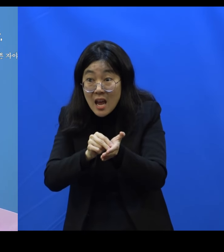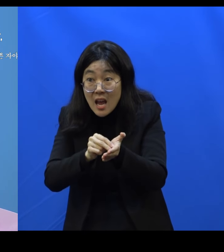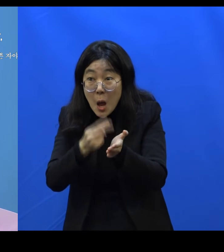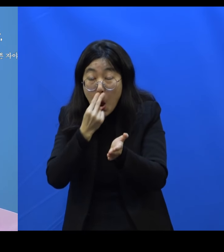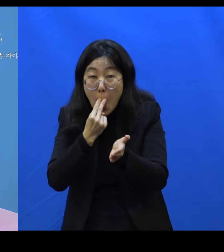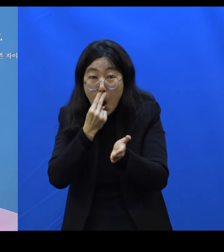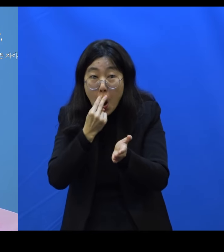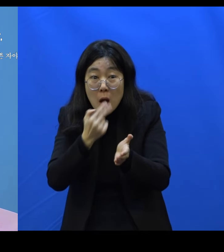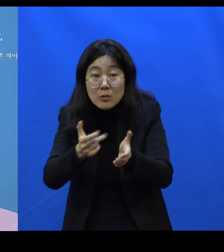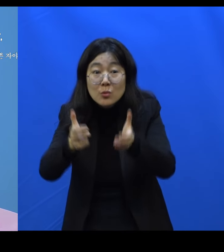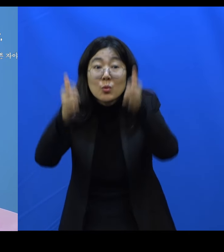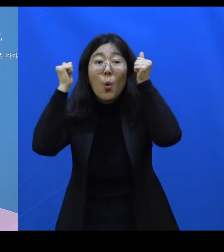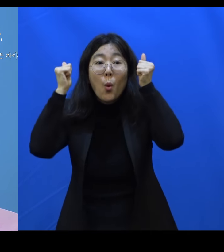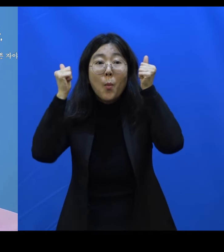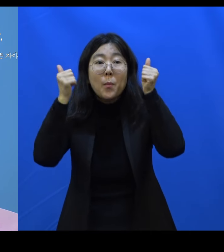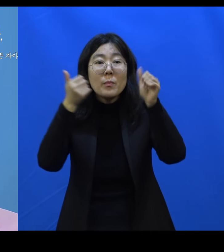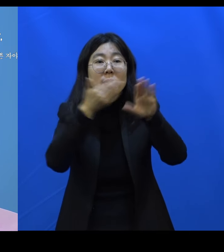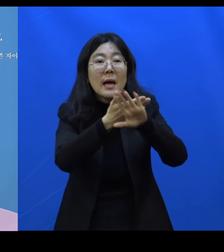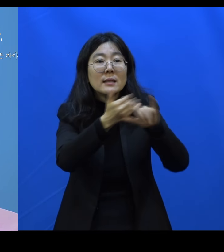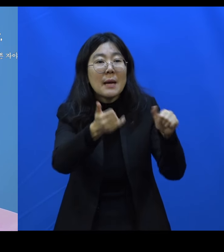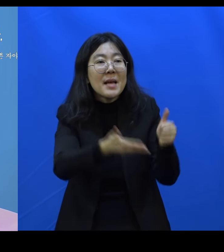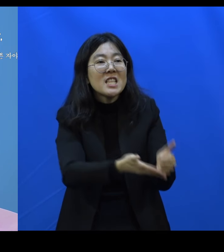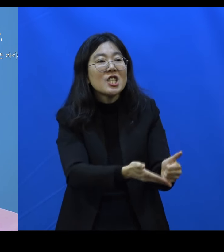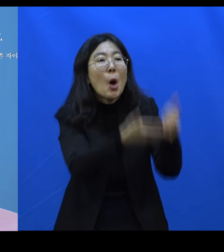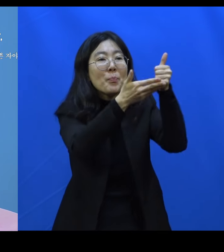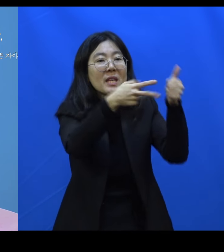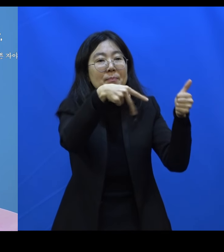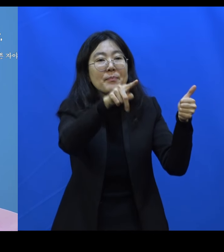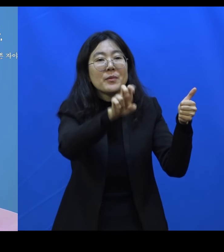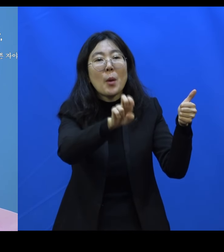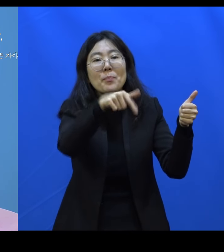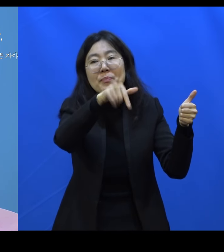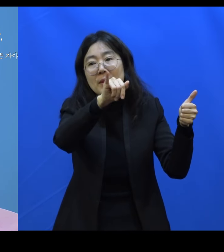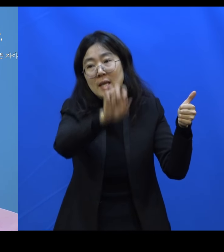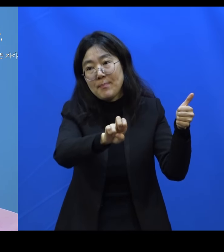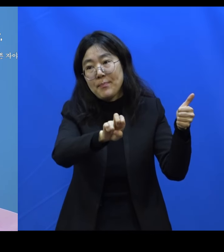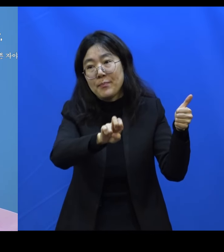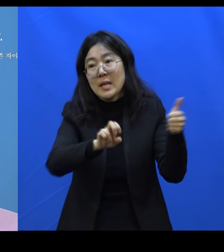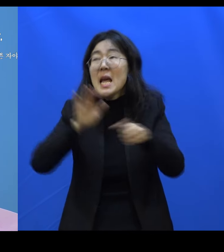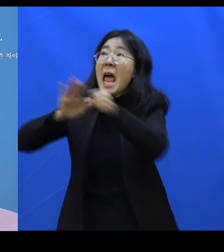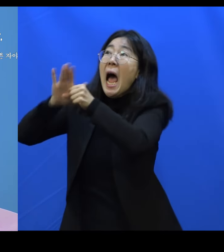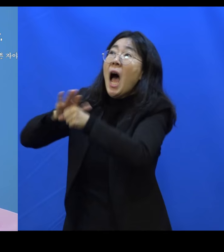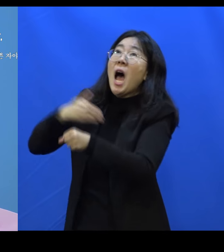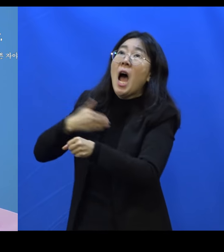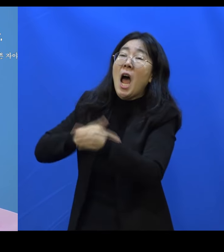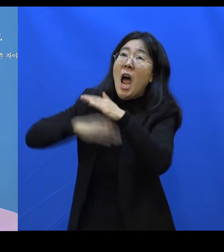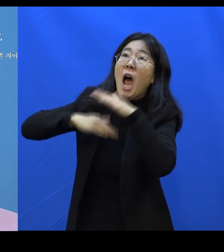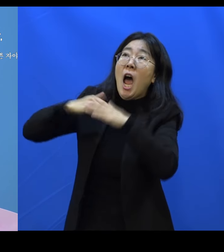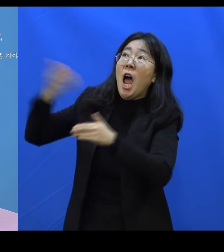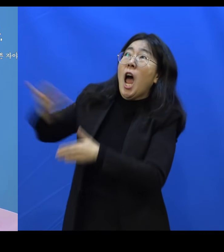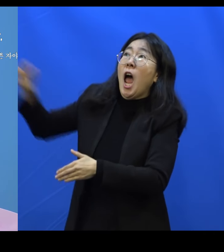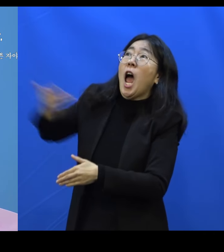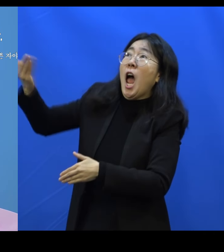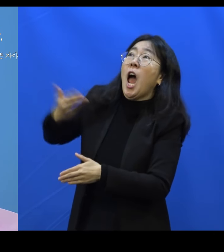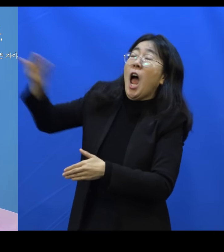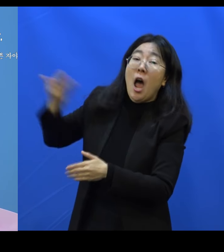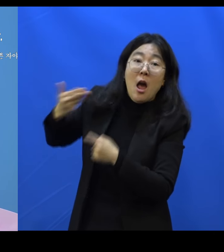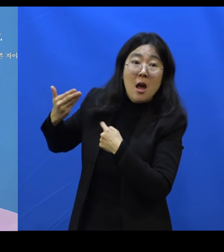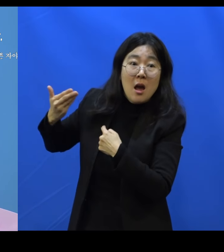안에는 내가 단단해졌다는 의미예요. 차갑고 혹독한 시간을 지나는 동안에 내가 강해진